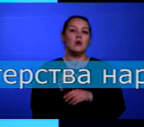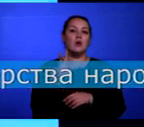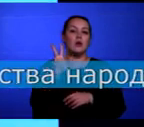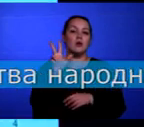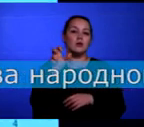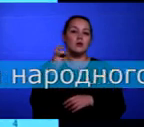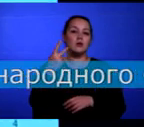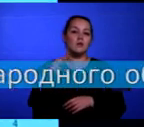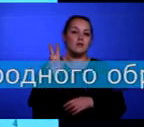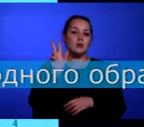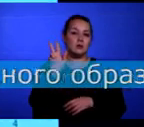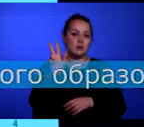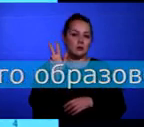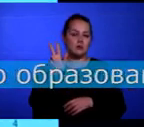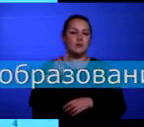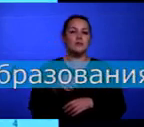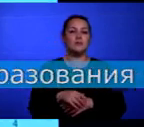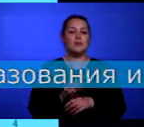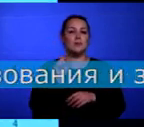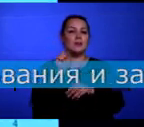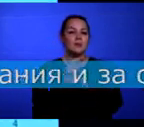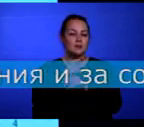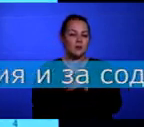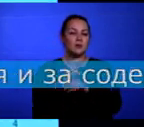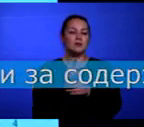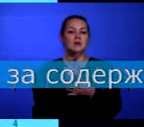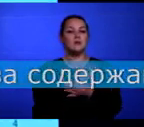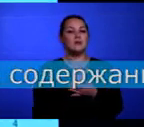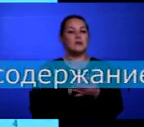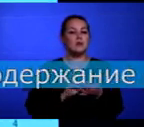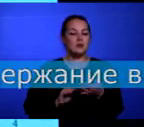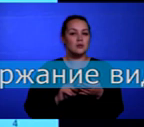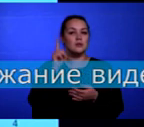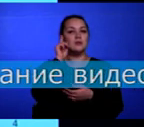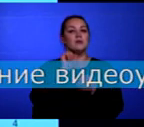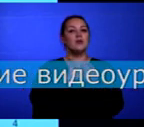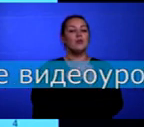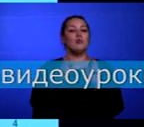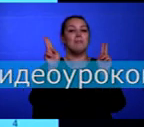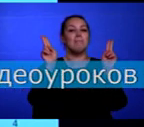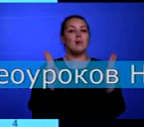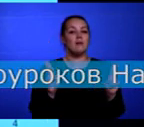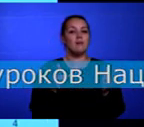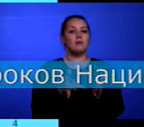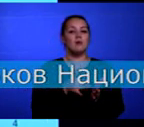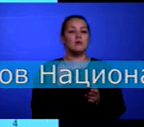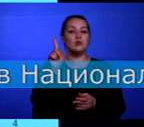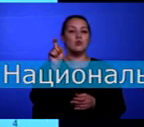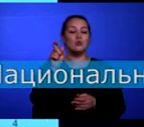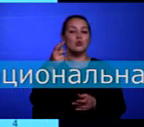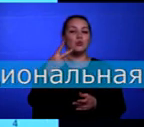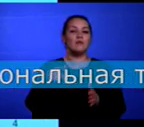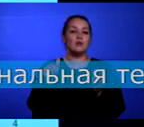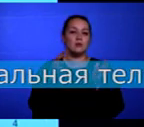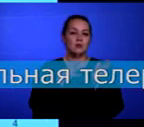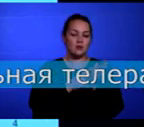323 вам было задано записать и запомнить правило на странице 129 и